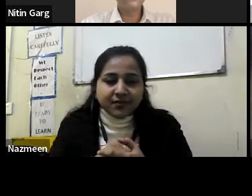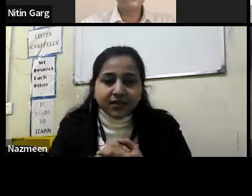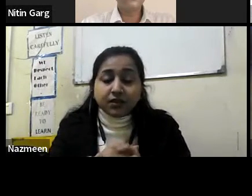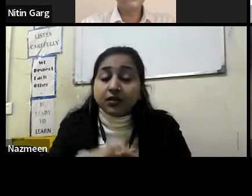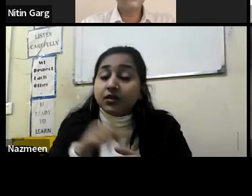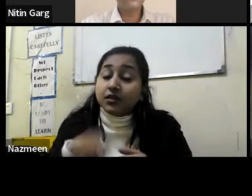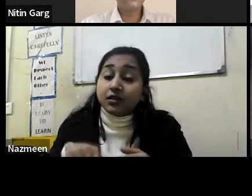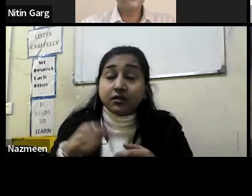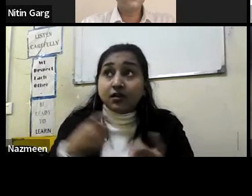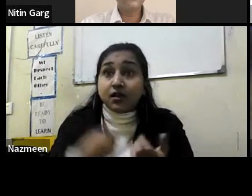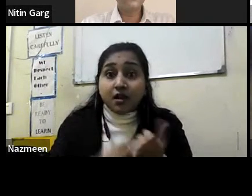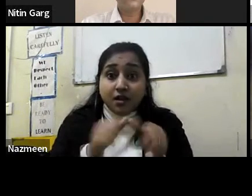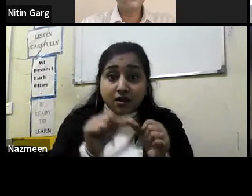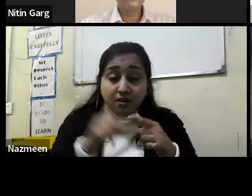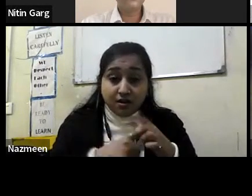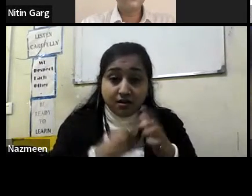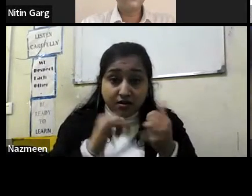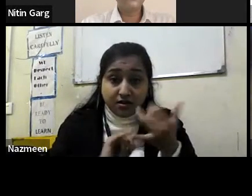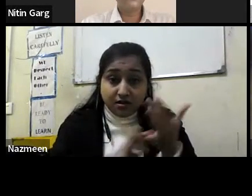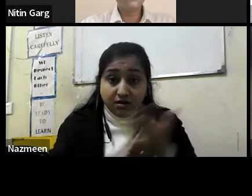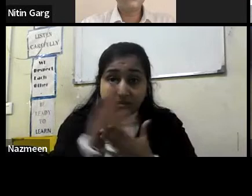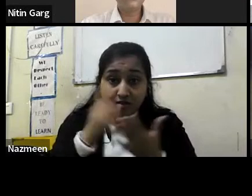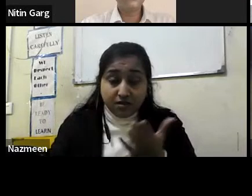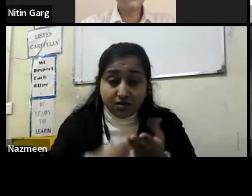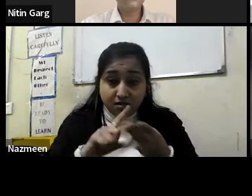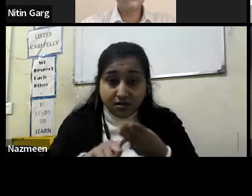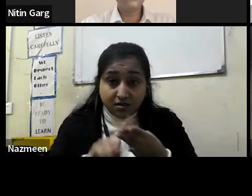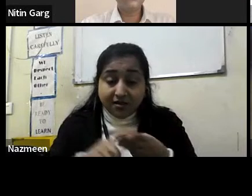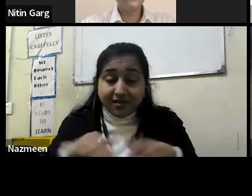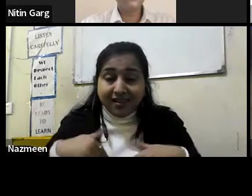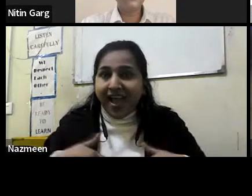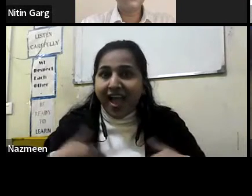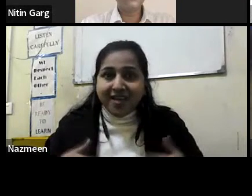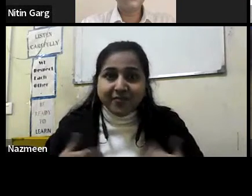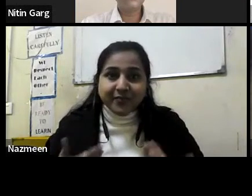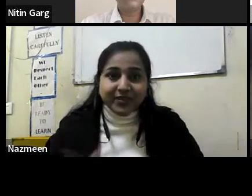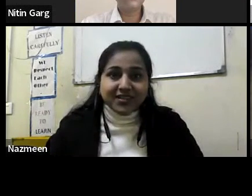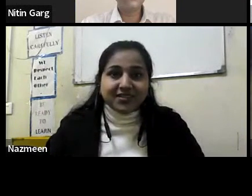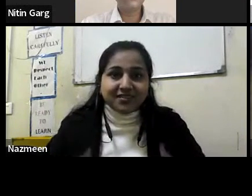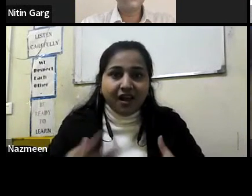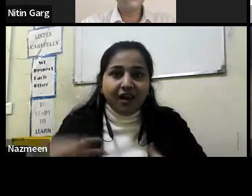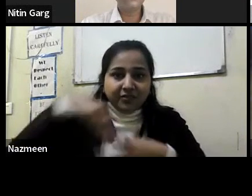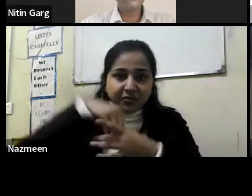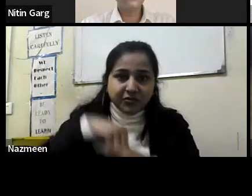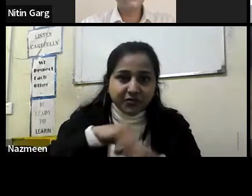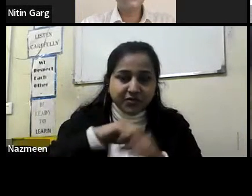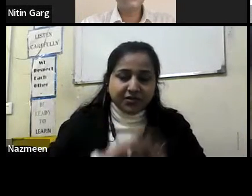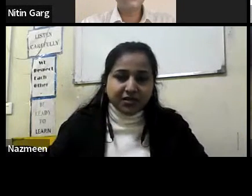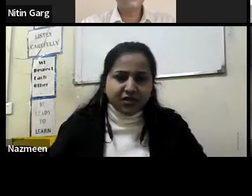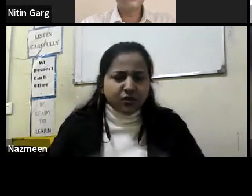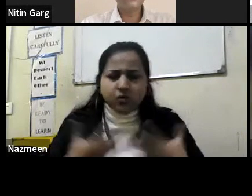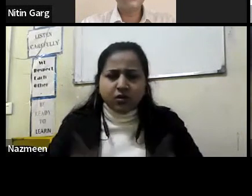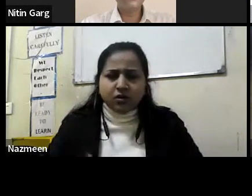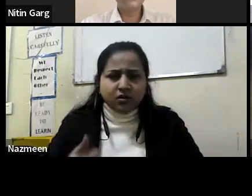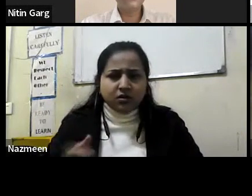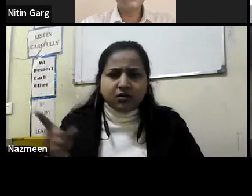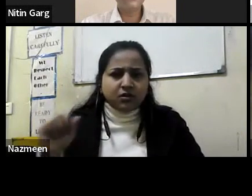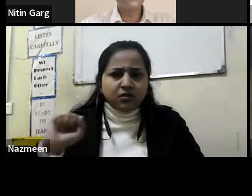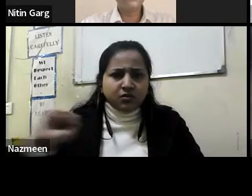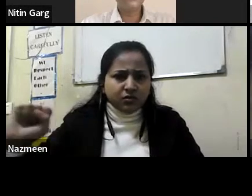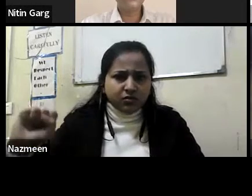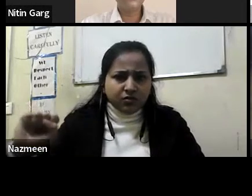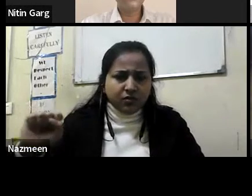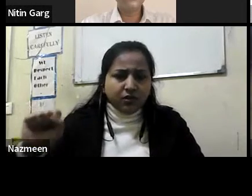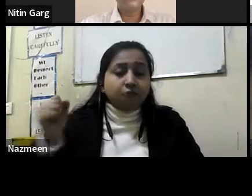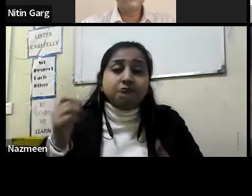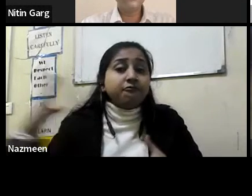राशि जी ने बड़ा अच्छा आइडिया दे दिया है इस एरिया में। I'll be very happy to kind of contribute, and like what she said, why wait